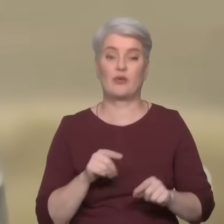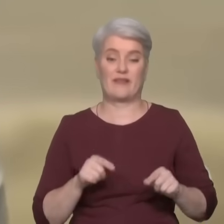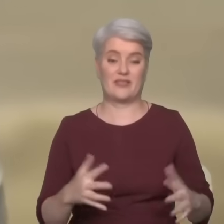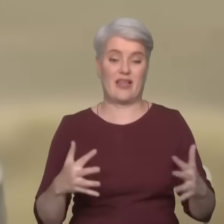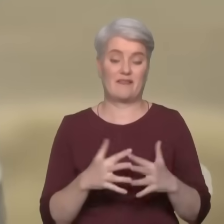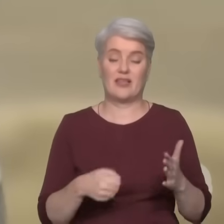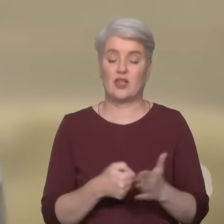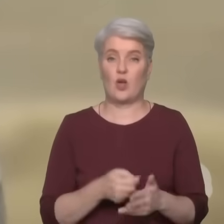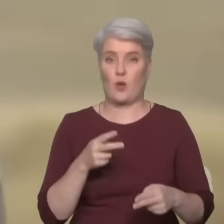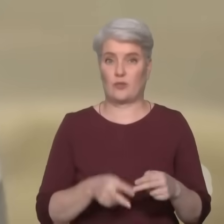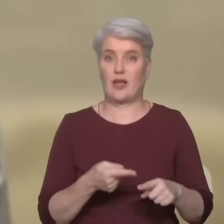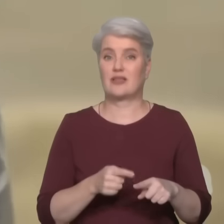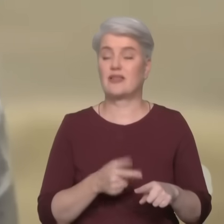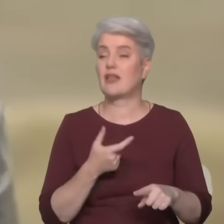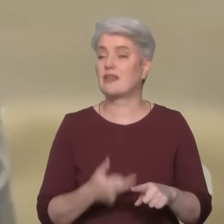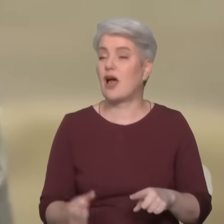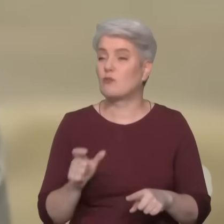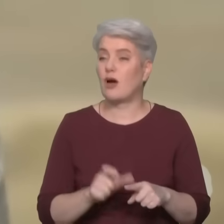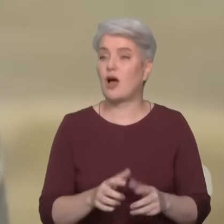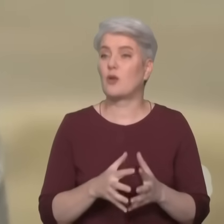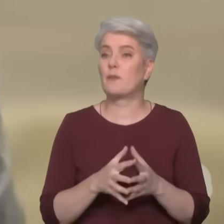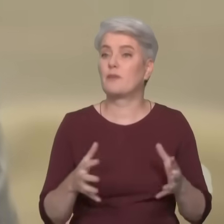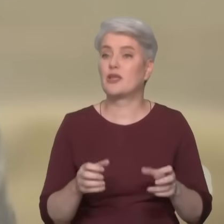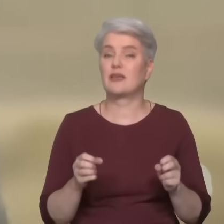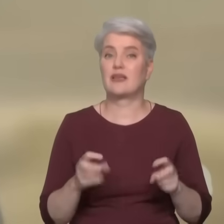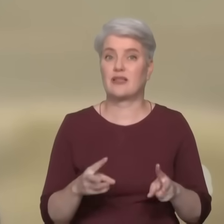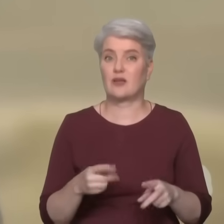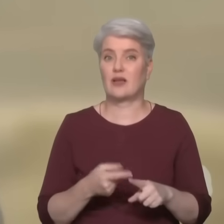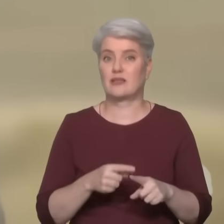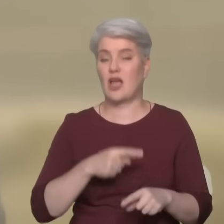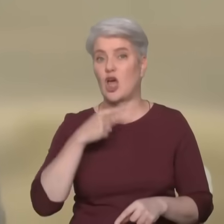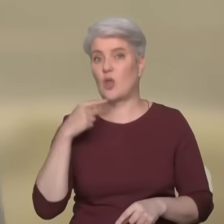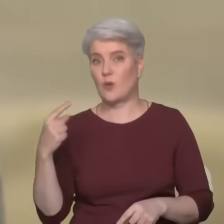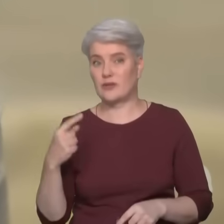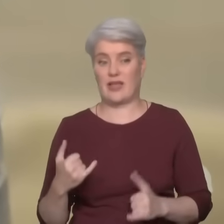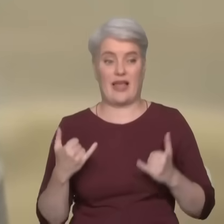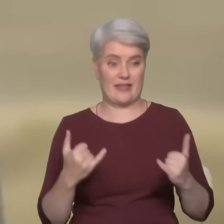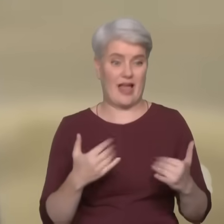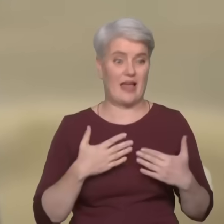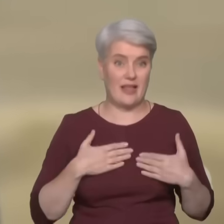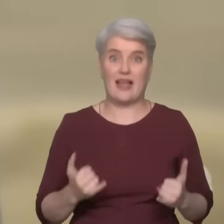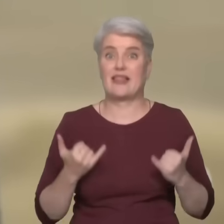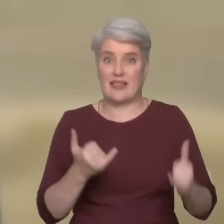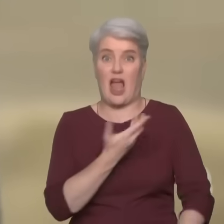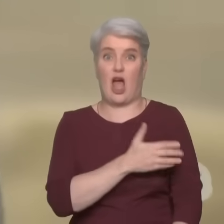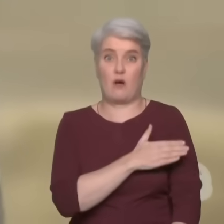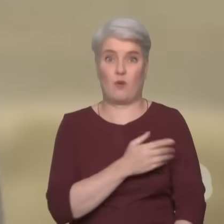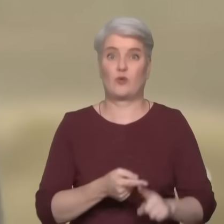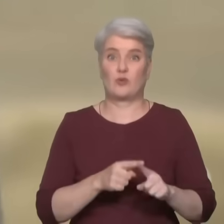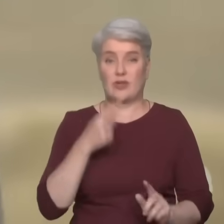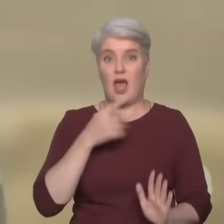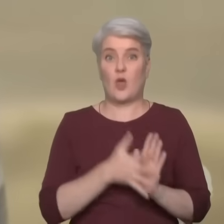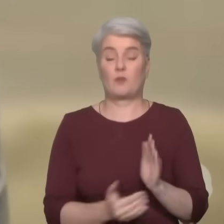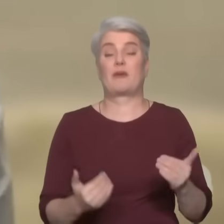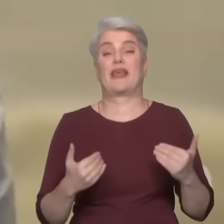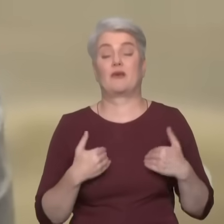що це набагато більший ризик, який генерує Російська Федерація і для нас, і для Польщі. І свідомі цього ми, і свідомі цього Польща. Щодо